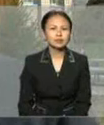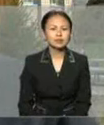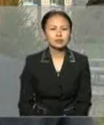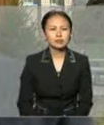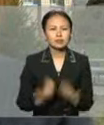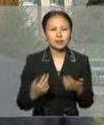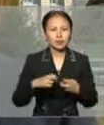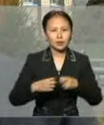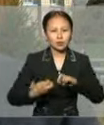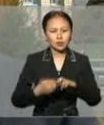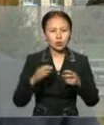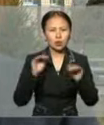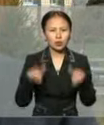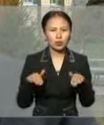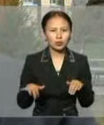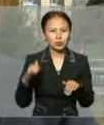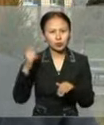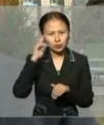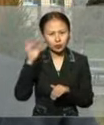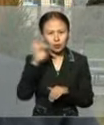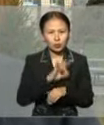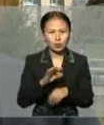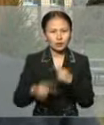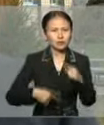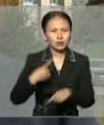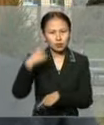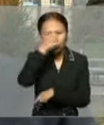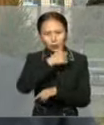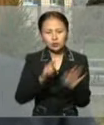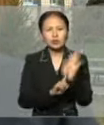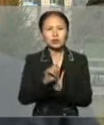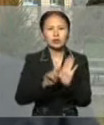Bul mesele jolında kolejiŋ aqmışılı qazır oylanıp otur. Keles jıldıŋ keşendi bilim